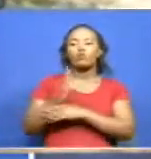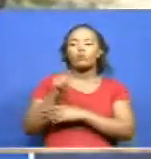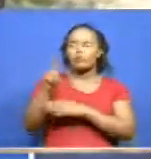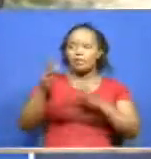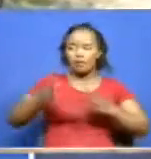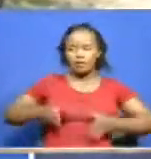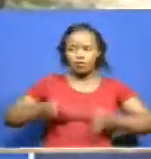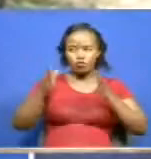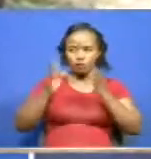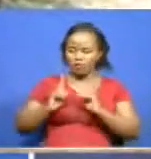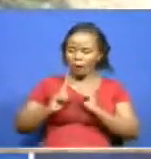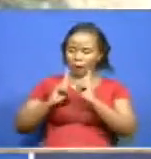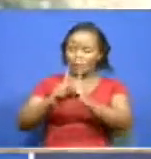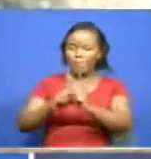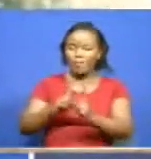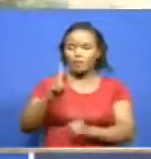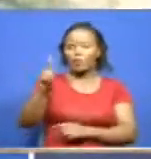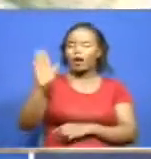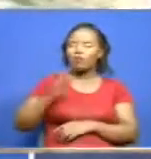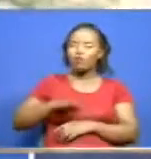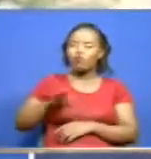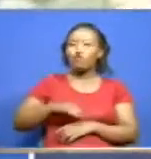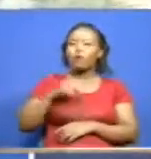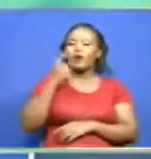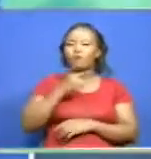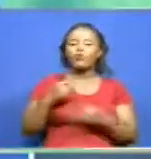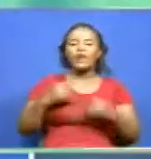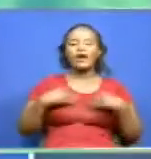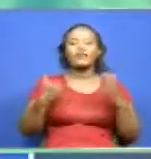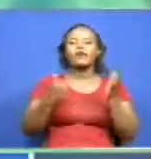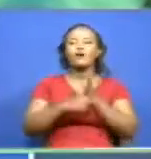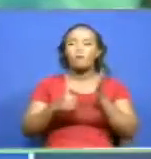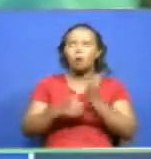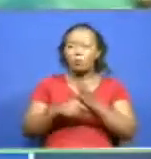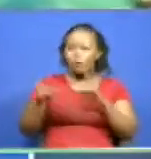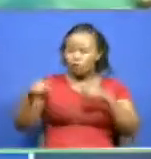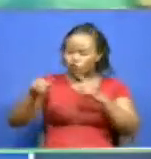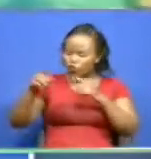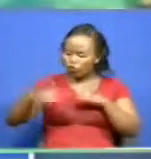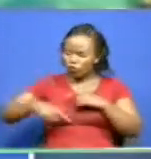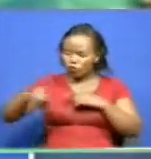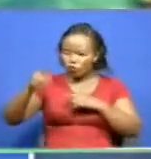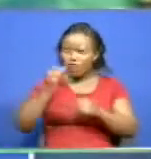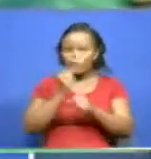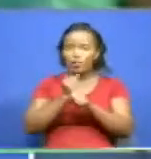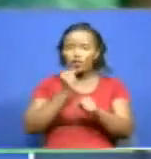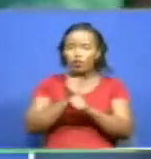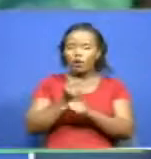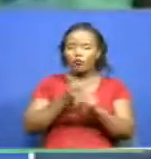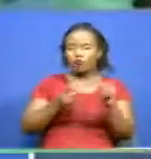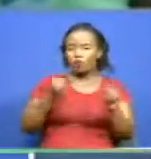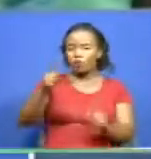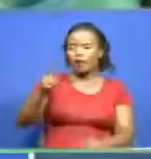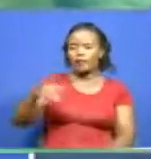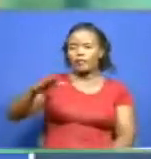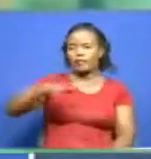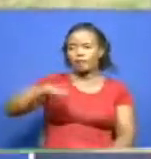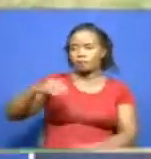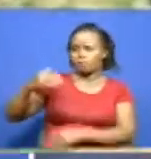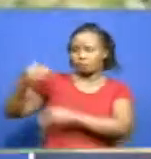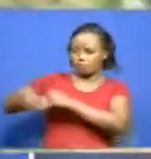walikumbana na mwanamume aliyekuwa na matatizo ambaye alikuwa akielekea kazini kutoka mtaa mmoja wa makazi ulioko karibu.